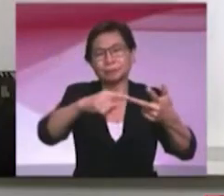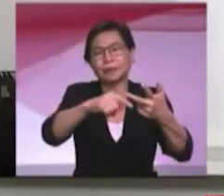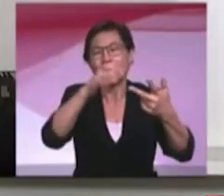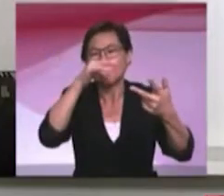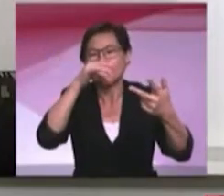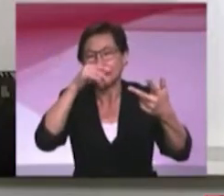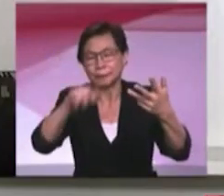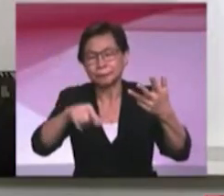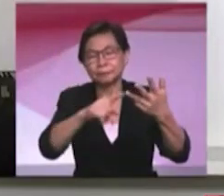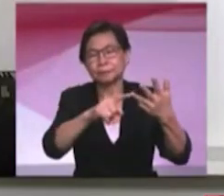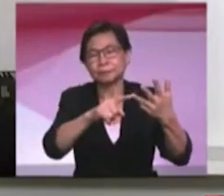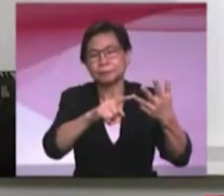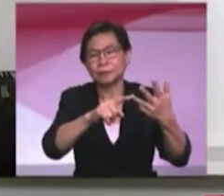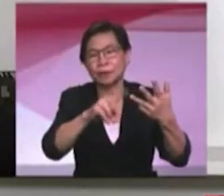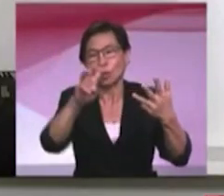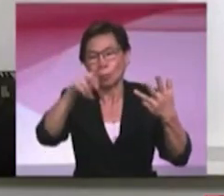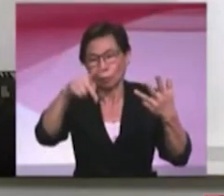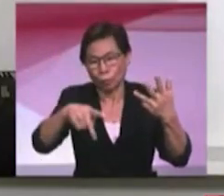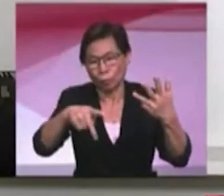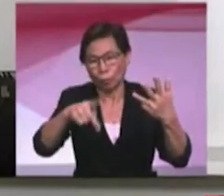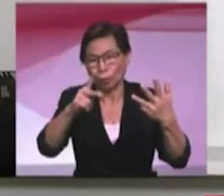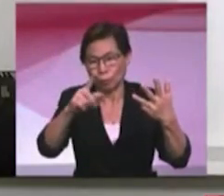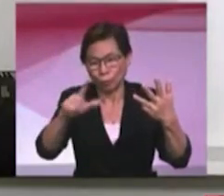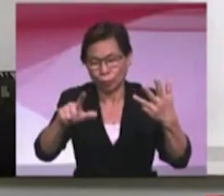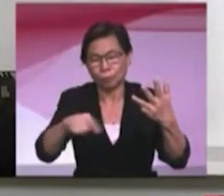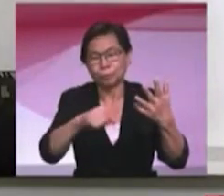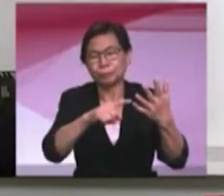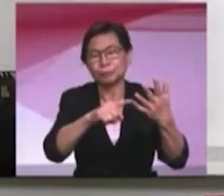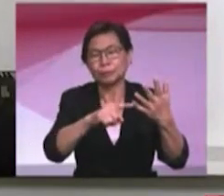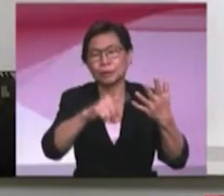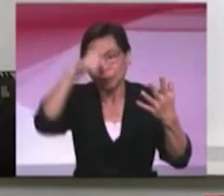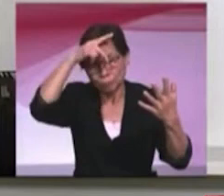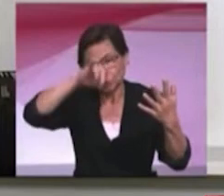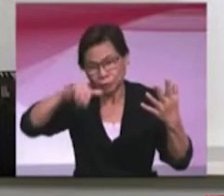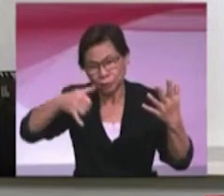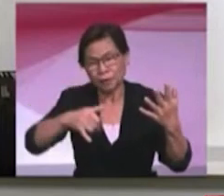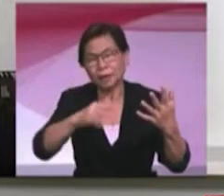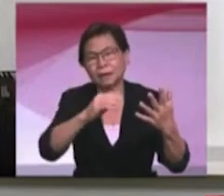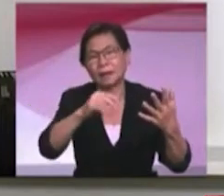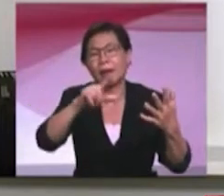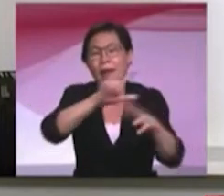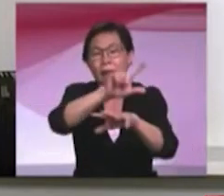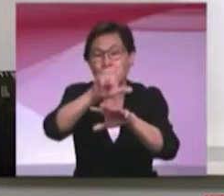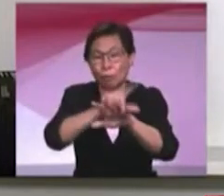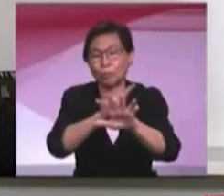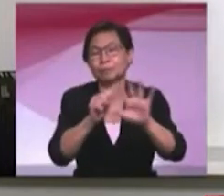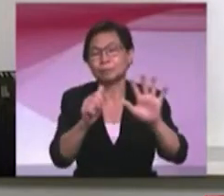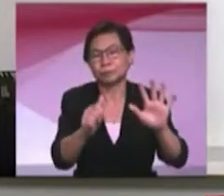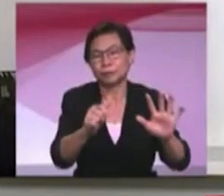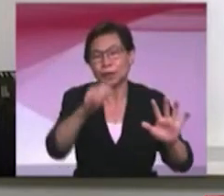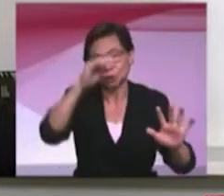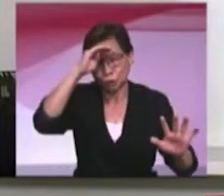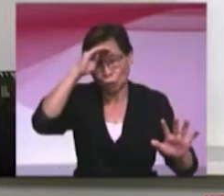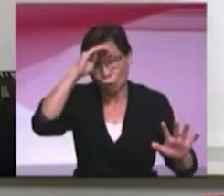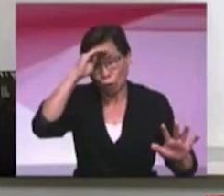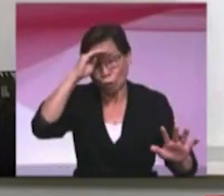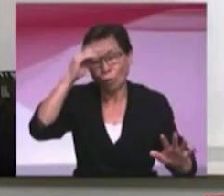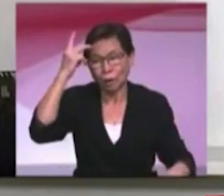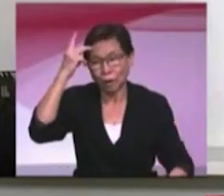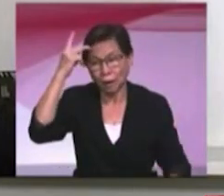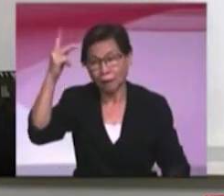Selangor, Melaka, wilayah Persekutuan Kuala Lumpur, Putrajaya dan Labuan,